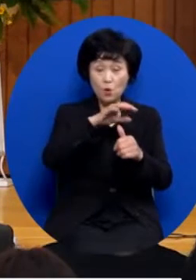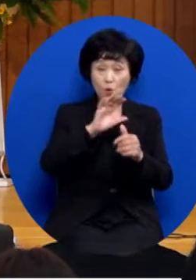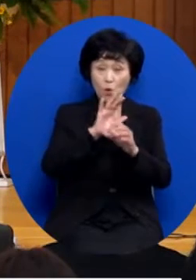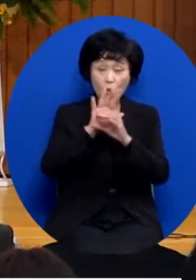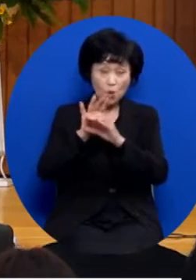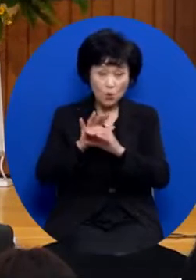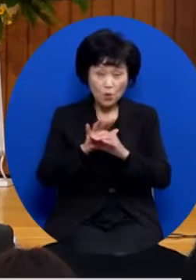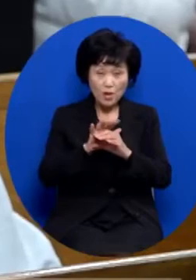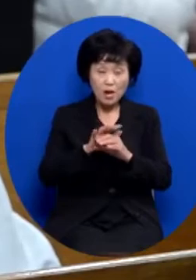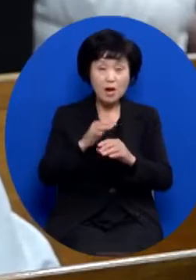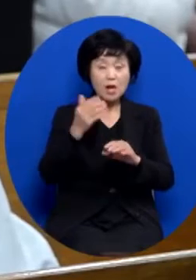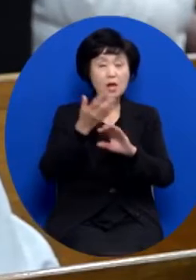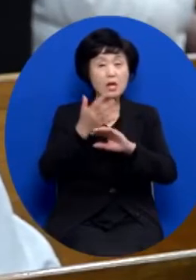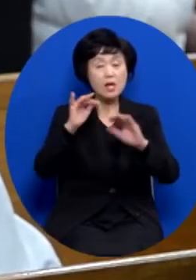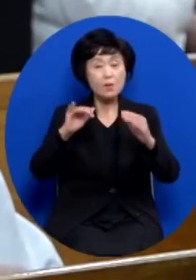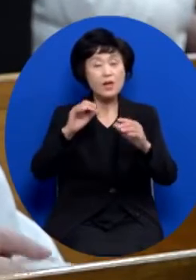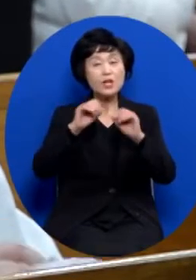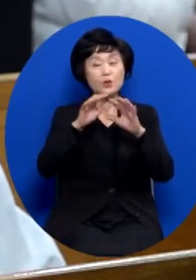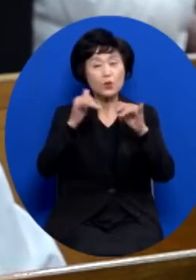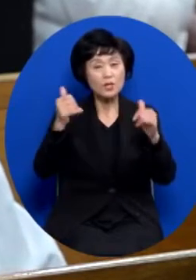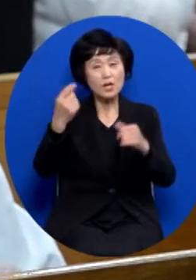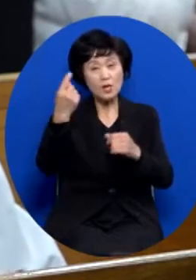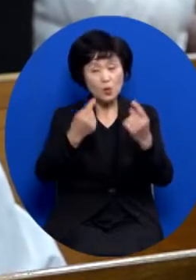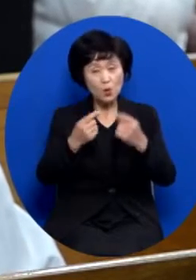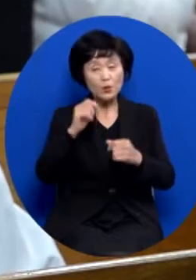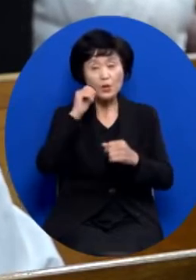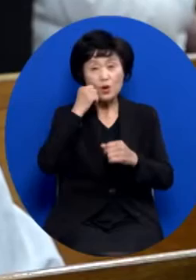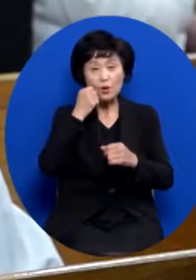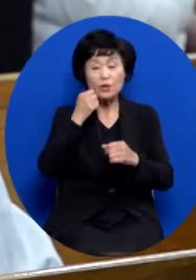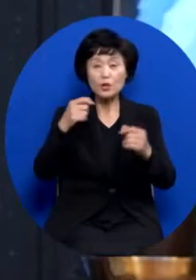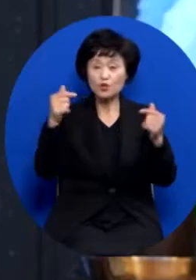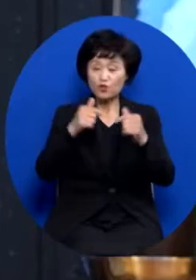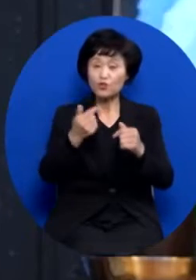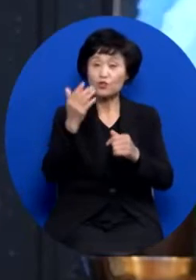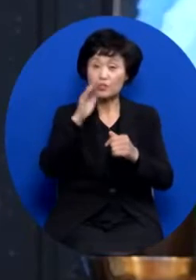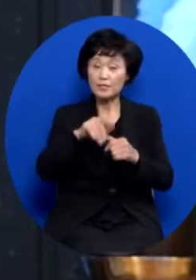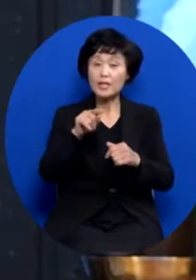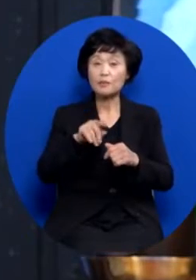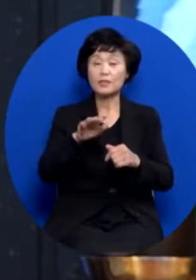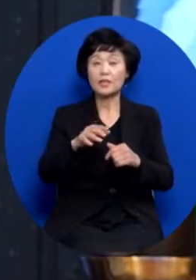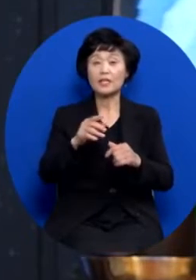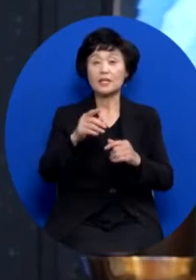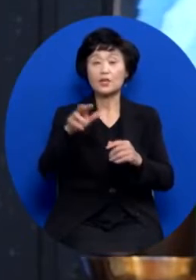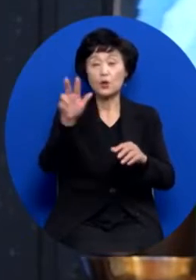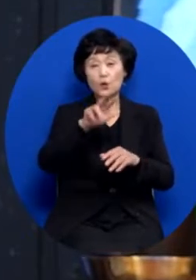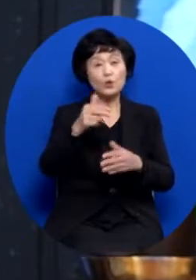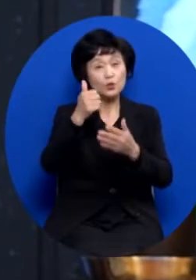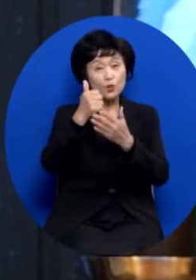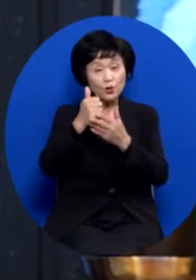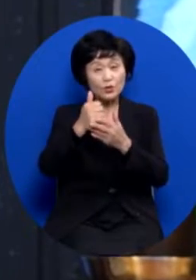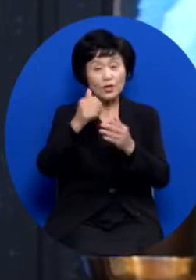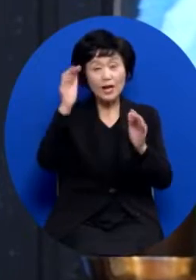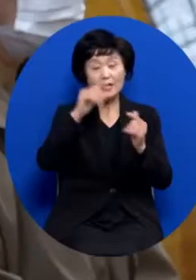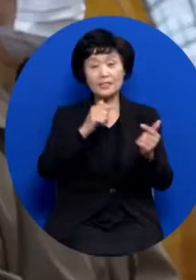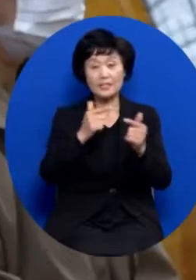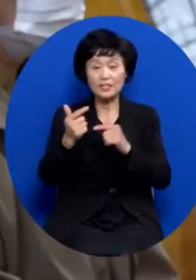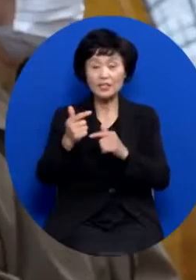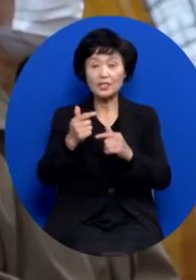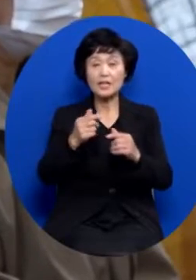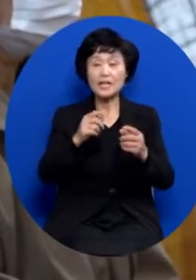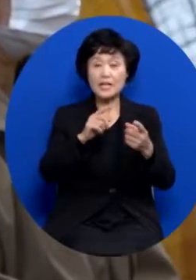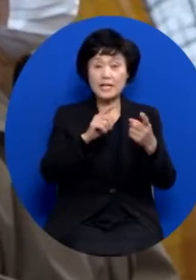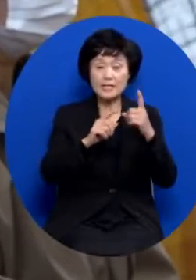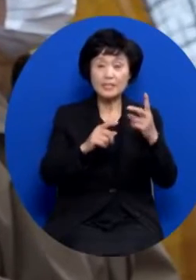줄면서 촉발된 영적 위기를 극복하기 위해 마련된 미션데이는 이학 총장과 모건대학생, 남부연회 충청연회